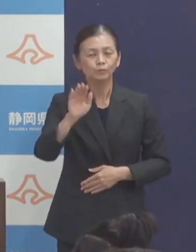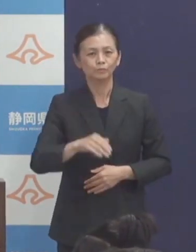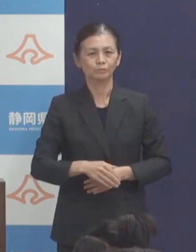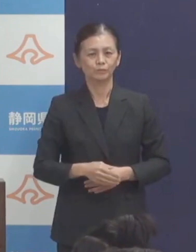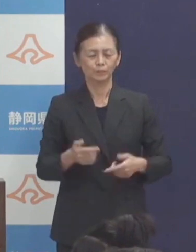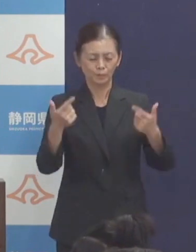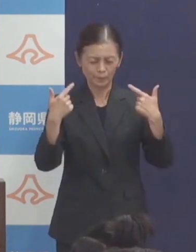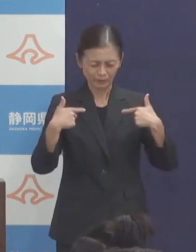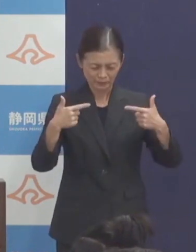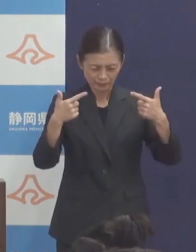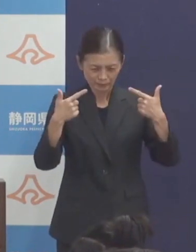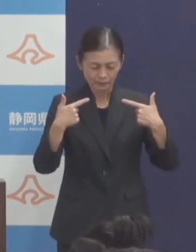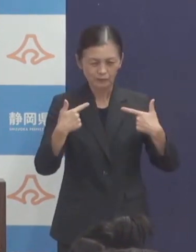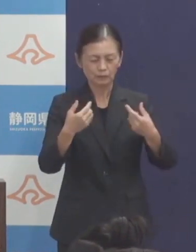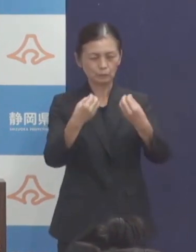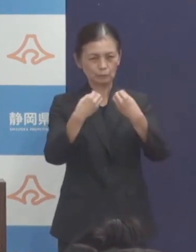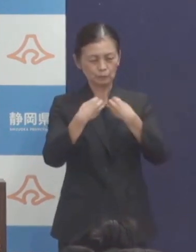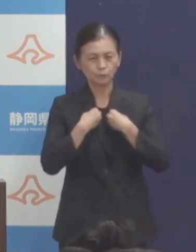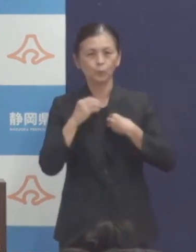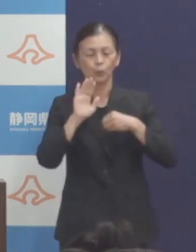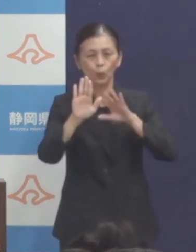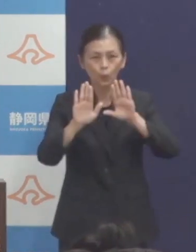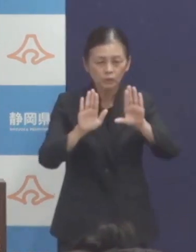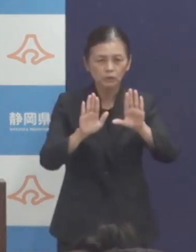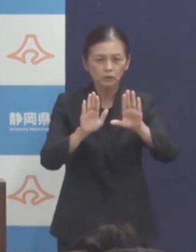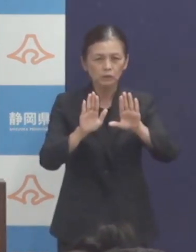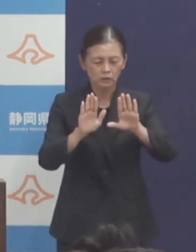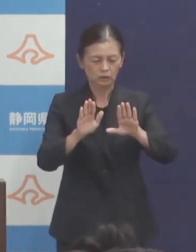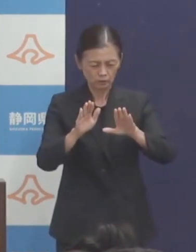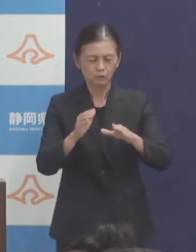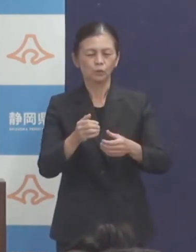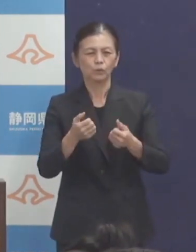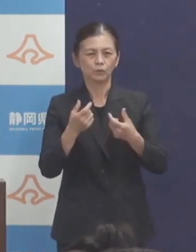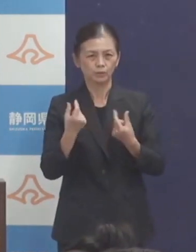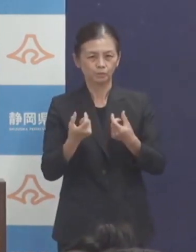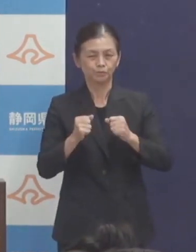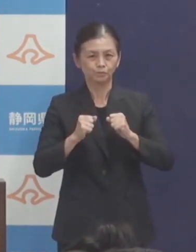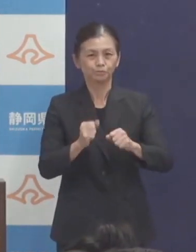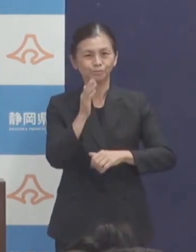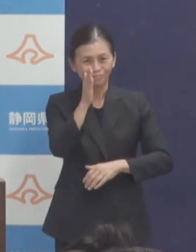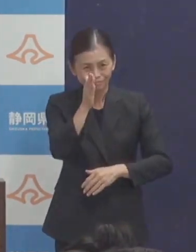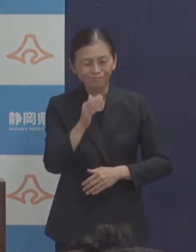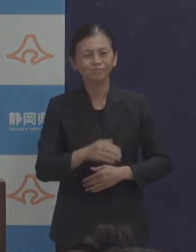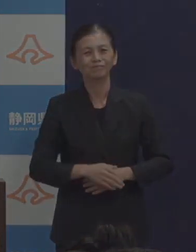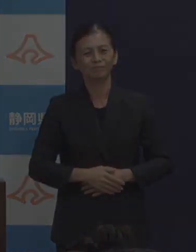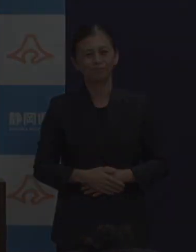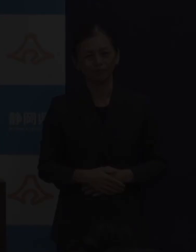日々の感染防止対策の徹底をよろしくお願いを申し上げます。